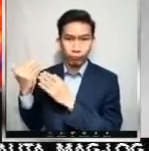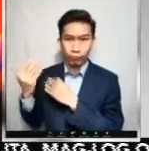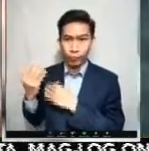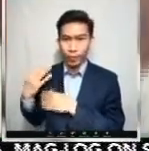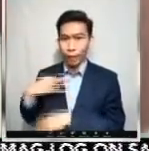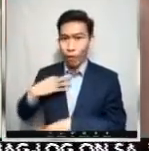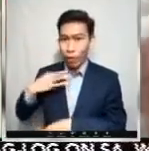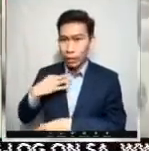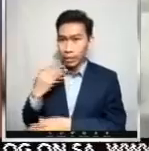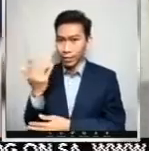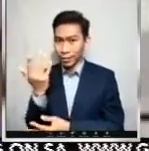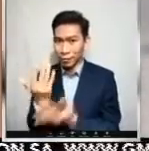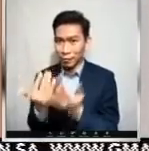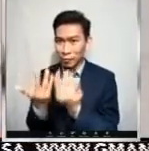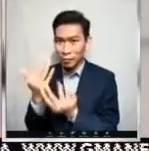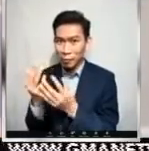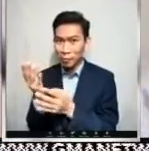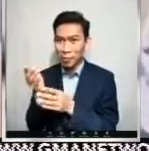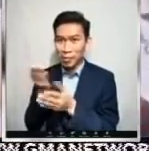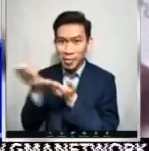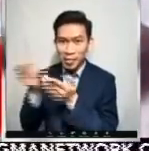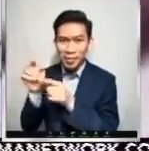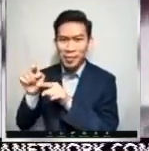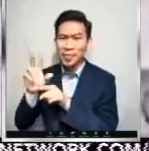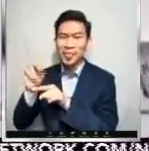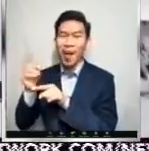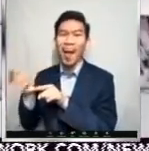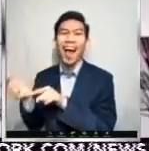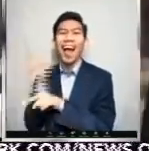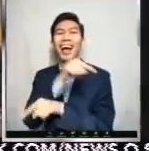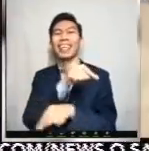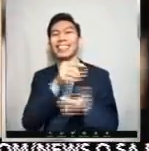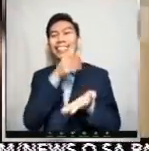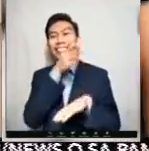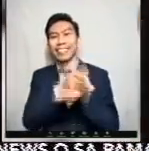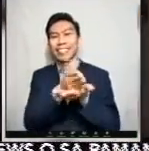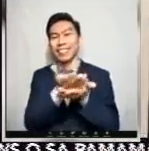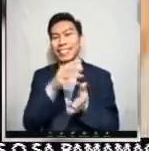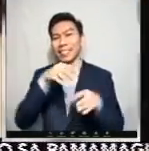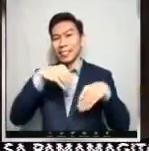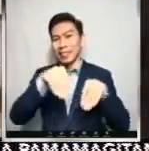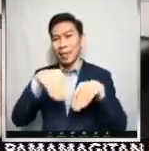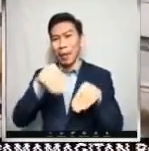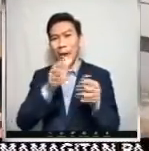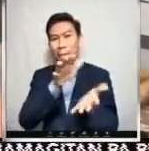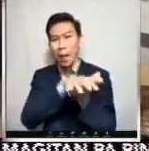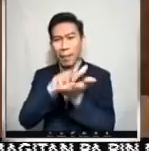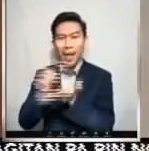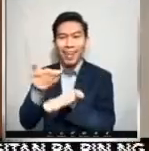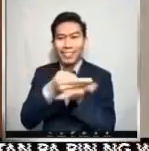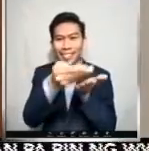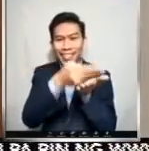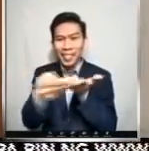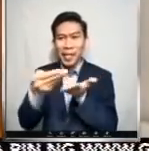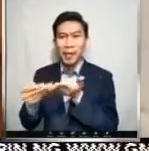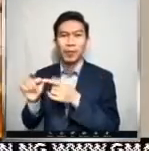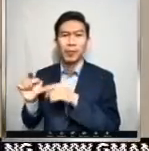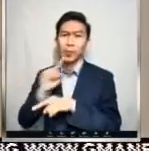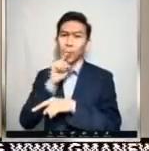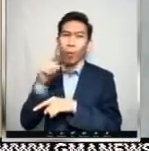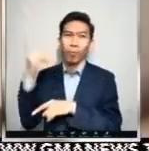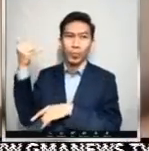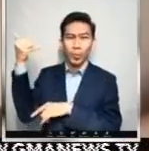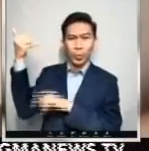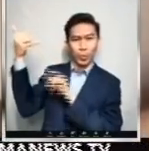Maynila, kundi bilang alay sa pamamalengke sa kanilang bahay. Active video blogger si Wendell. Bukod sa kanyang A Day in a